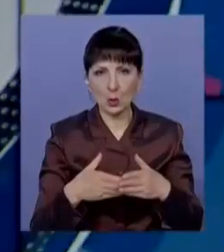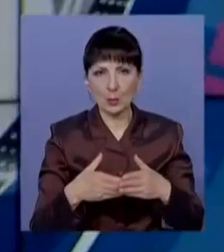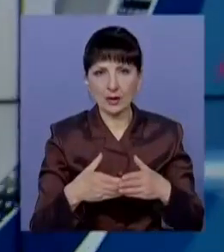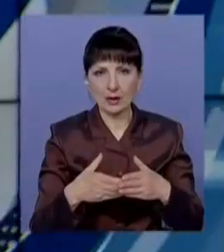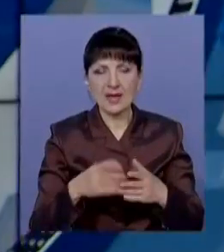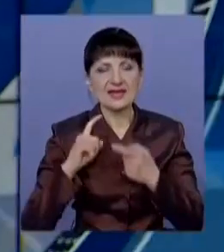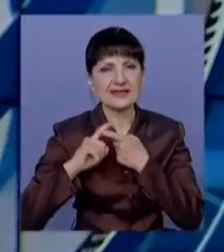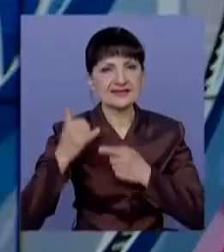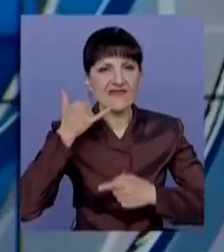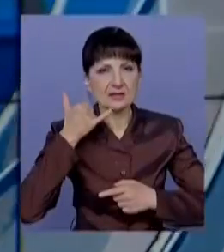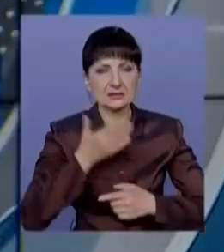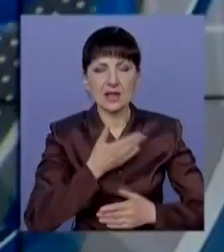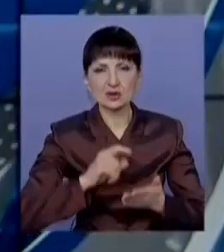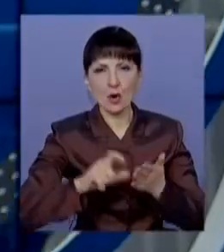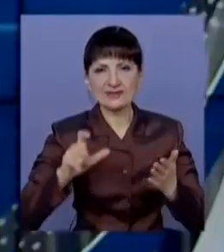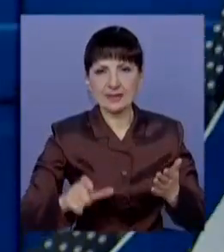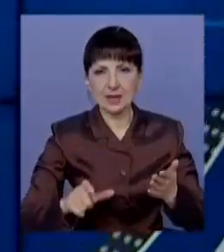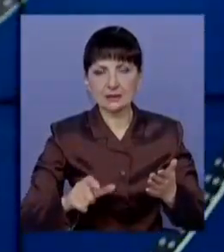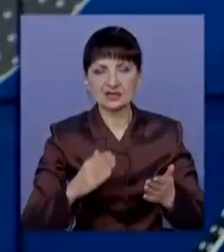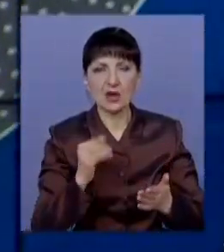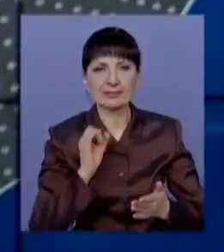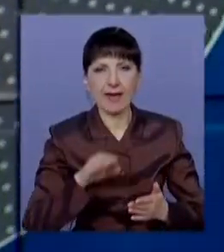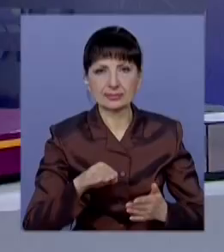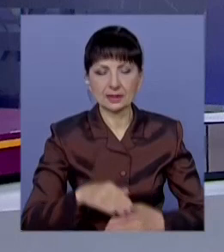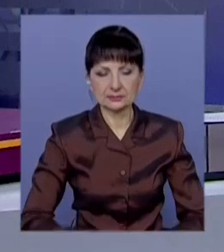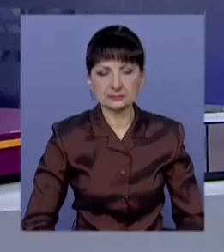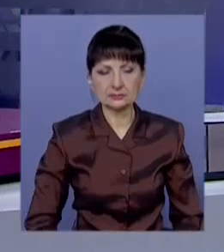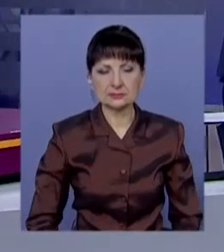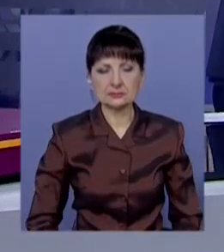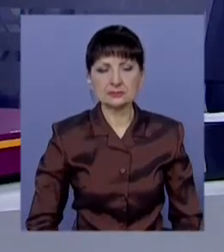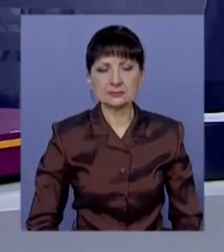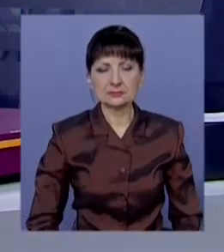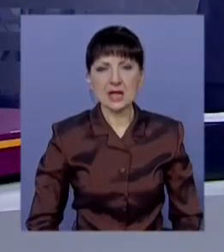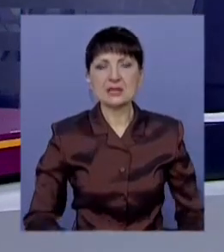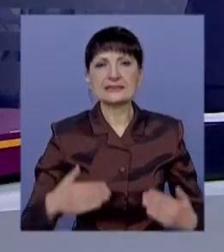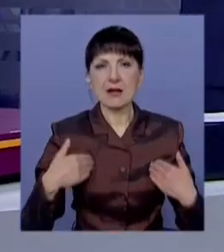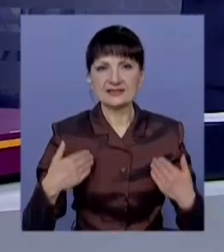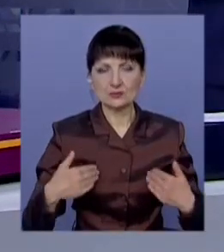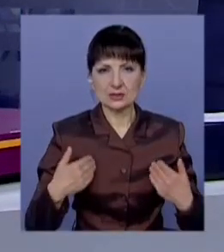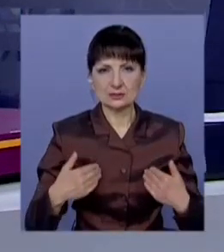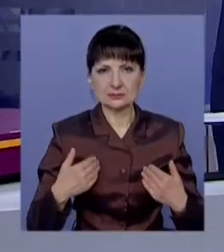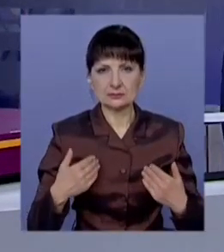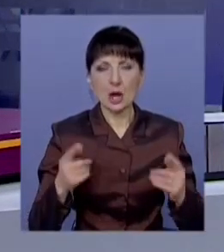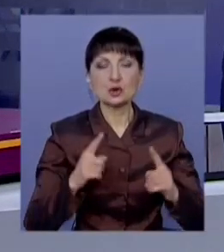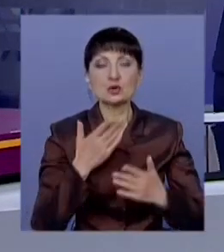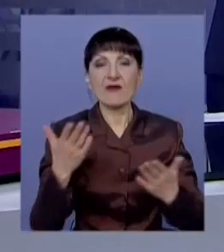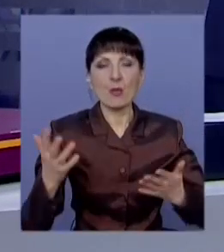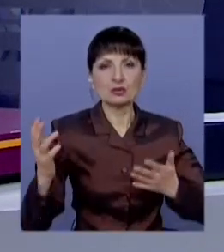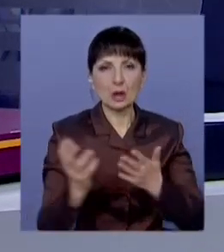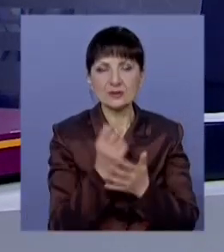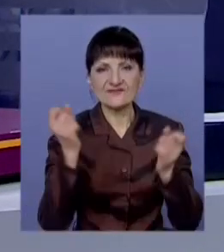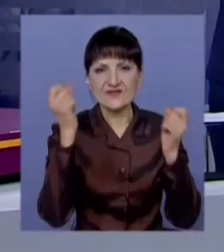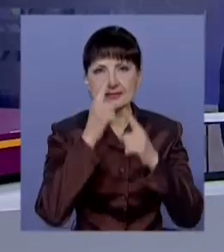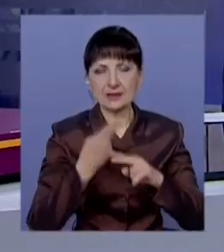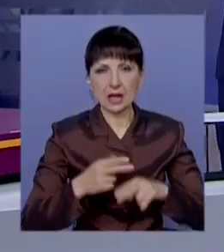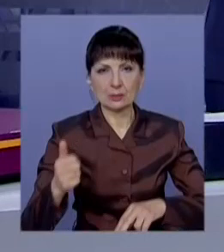на связь по телефону выходит моя коллега Жанат Айтенова. Жанат, здравствуйте. Что вам удалось выяснить к данному